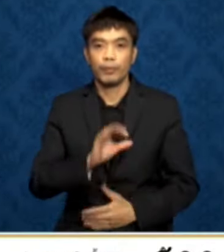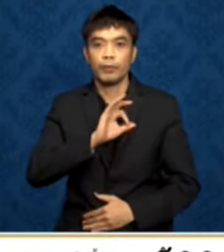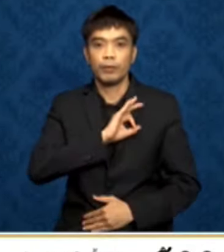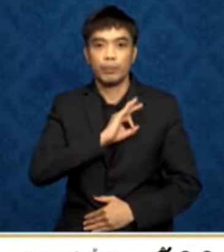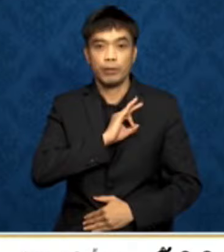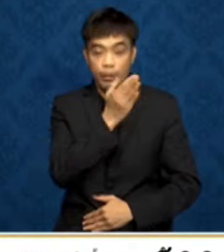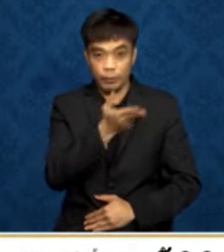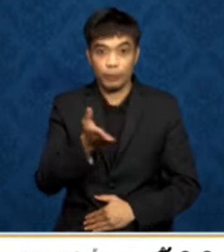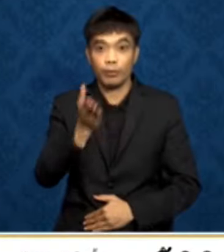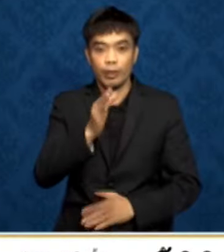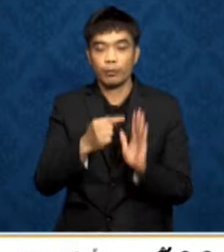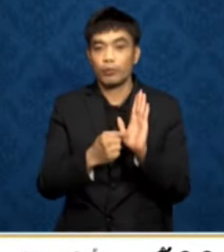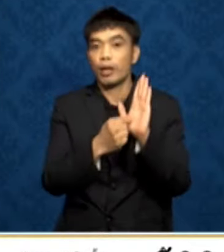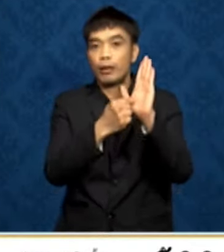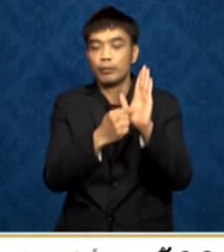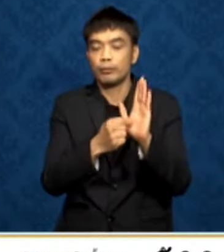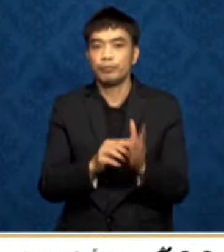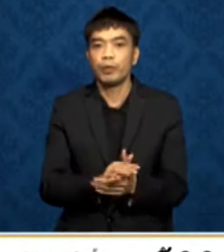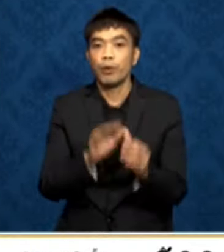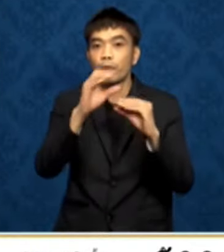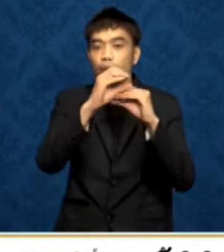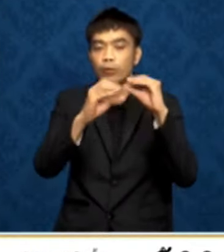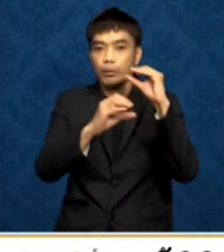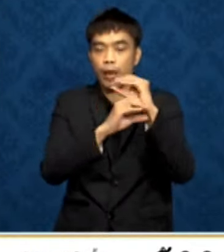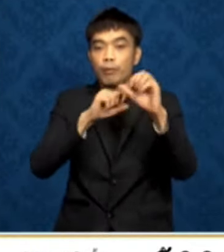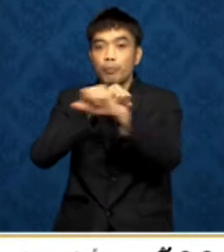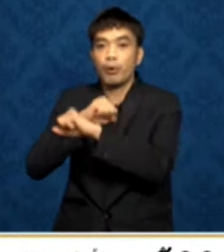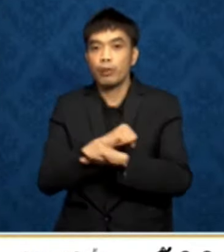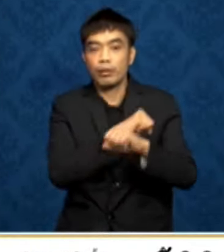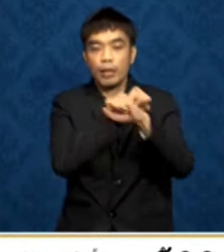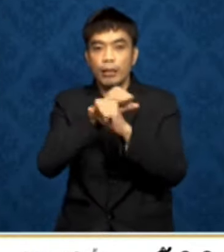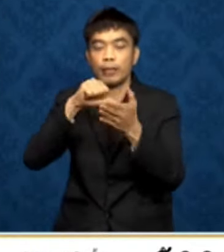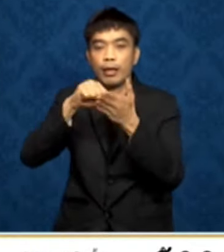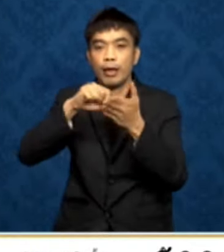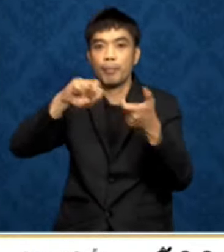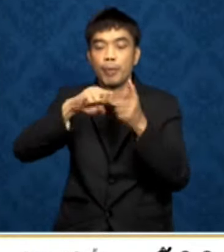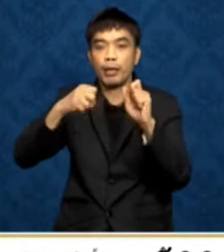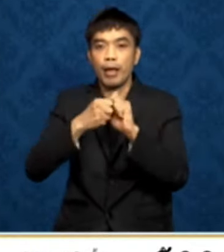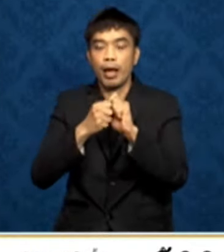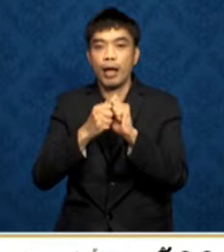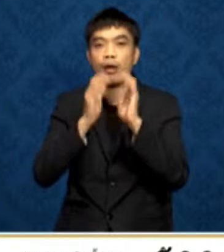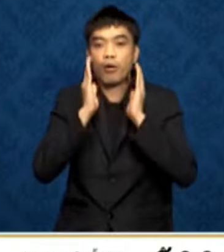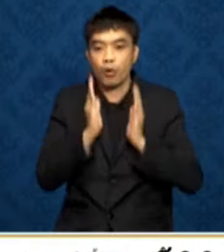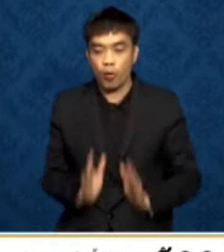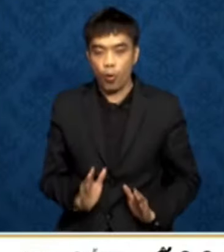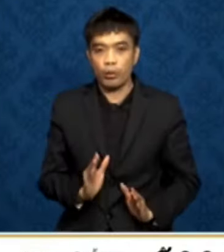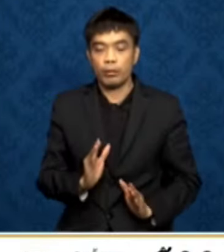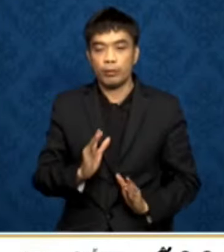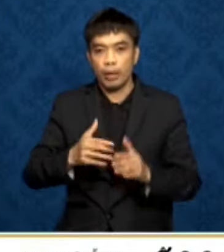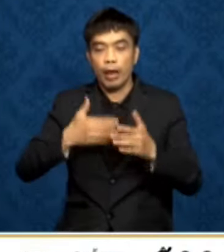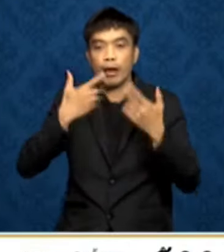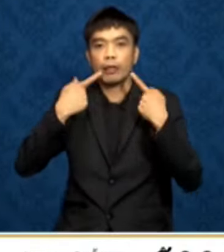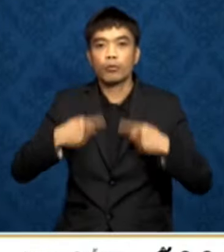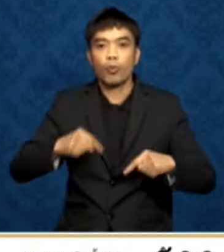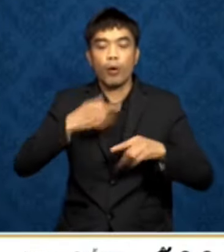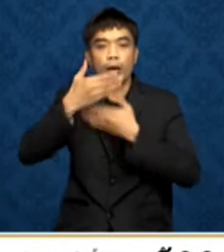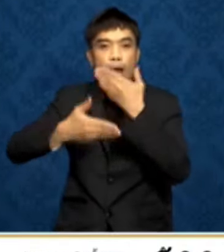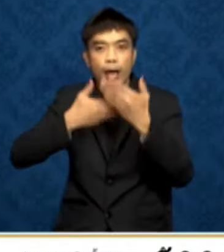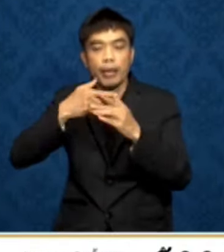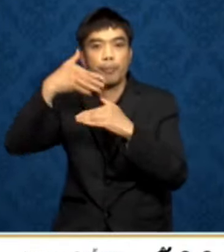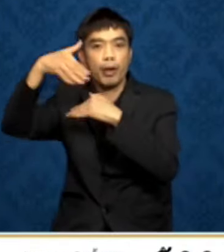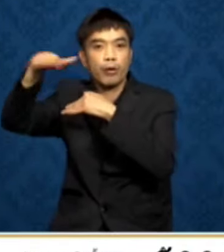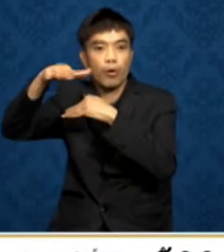ได้เอ่อยกตัวอย่างนะครับอย่างเช่นโครงการป้องกันและแก้ไขปัญหาการค้ามนุษย์ครับได้รับงบประมาณอยู่ 114ล้าน